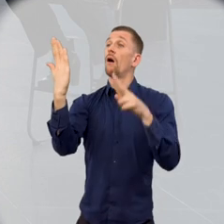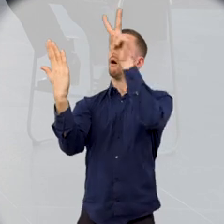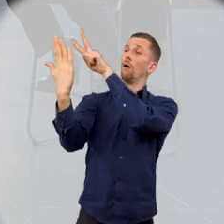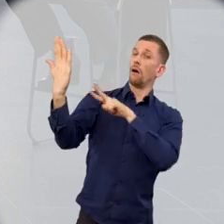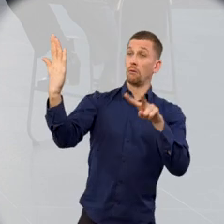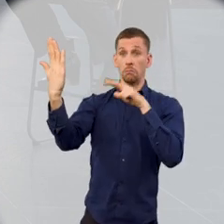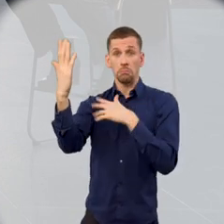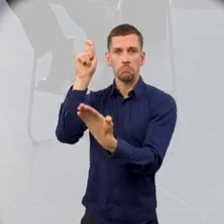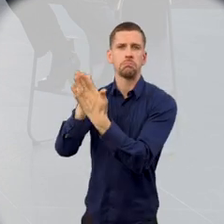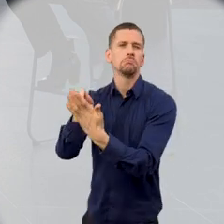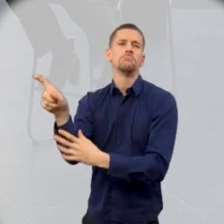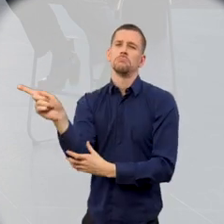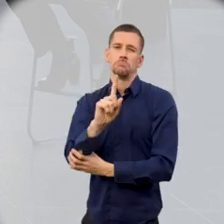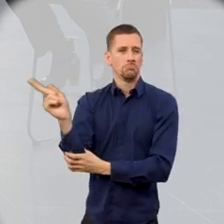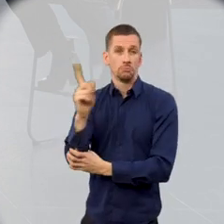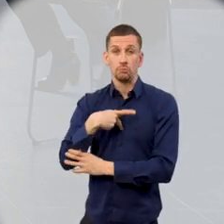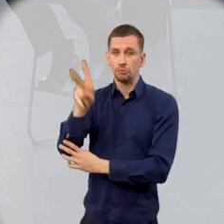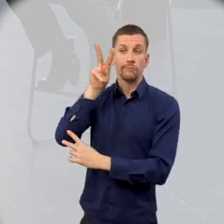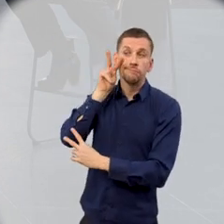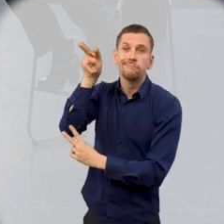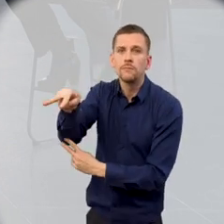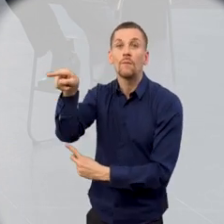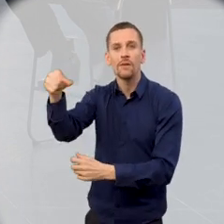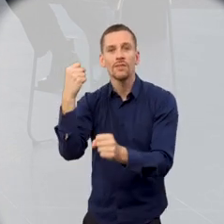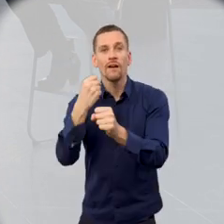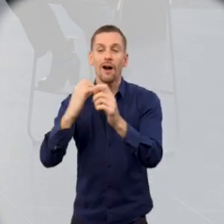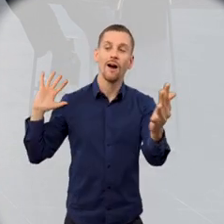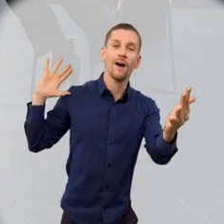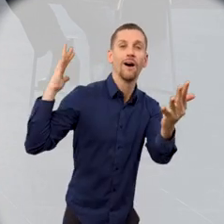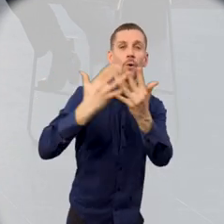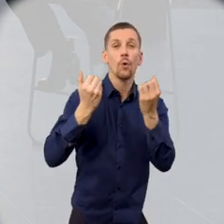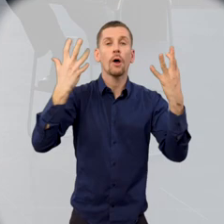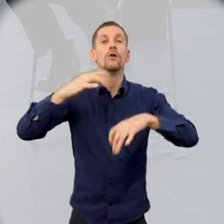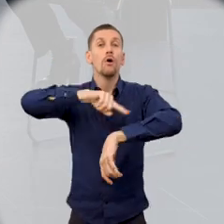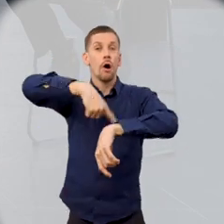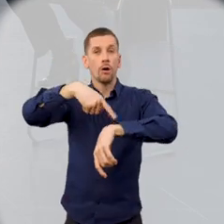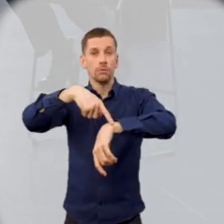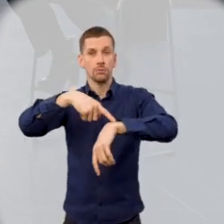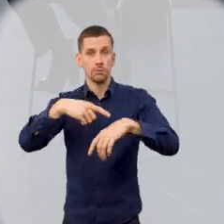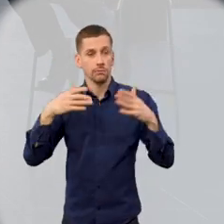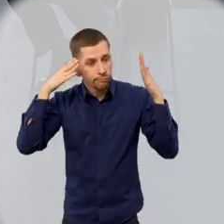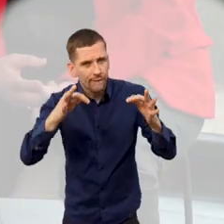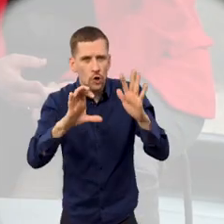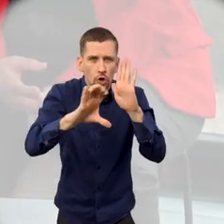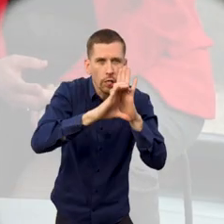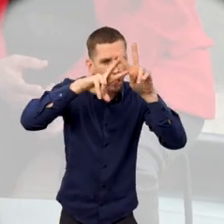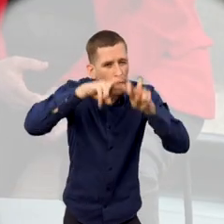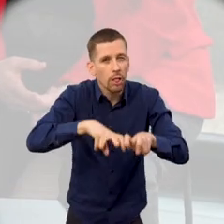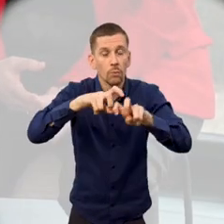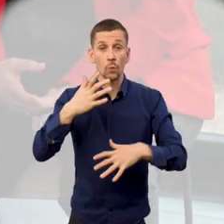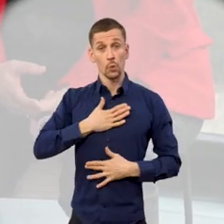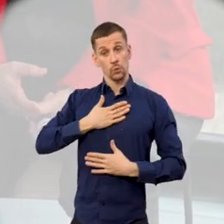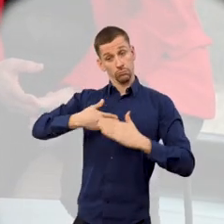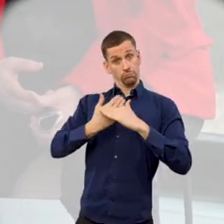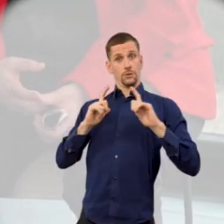ce qu'on regarde surtout, c'est pas nécessairement le rendu, mais ce qu'on va regarder, c'est combien de temps le jeune a passé ou la jeune a passé à faire